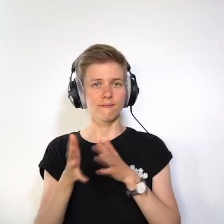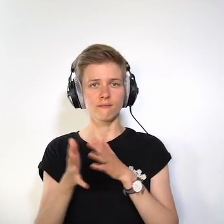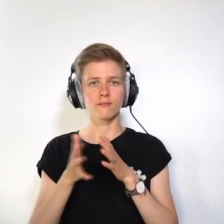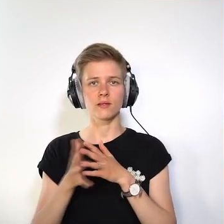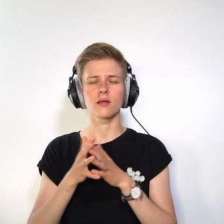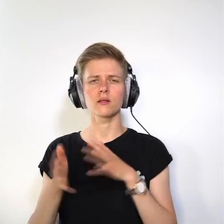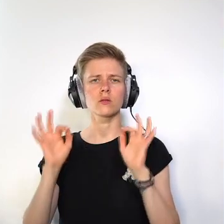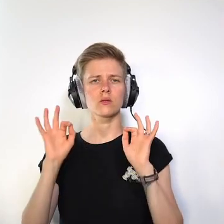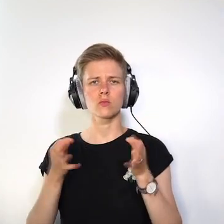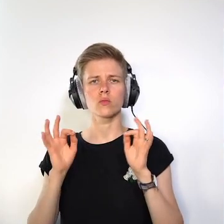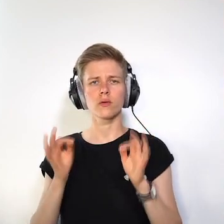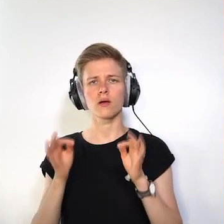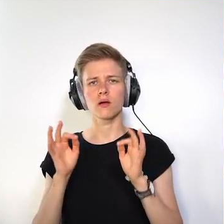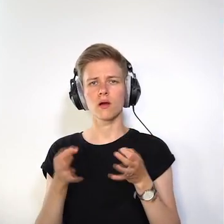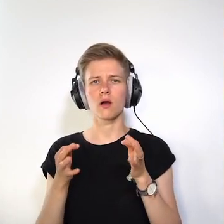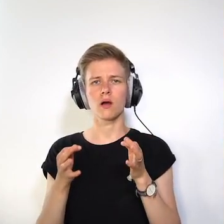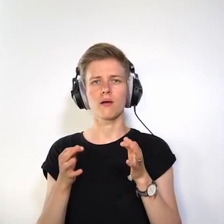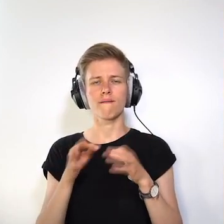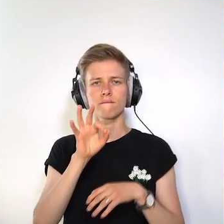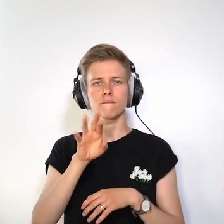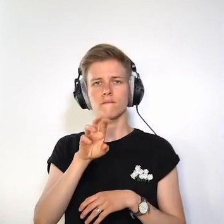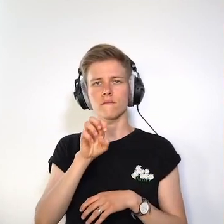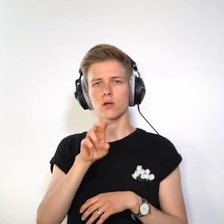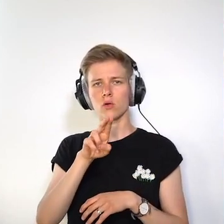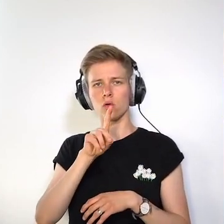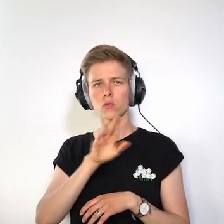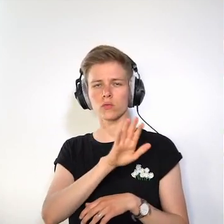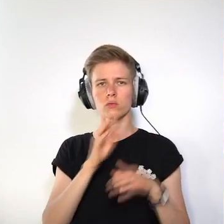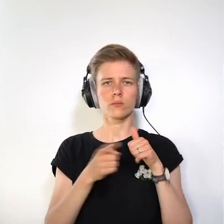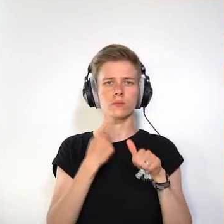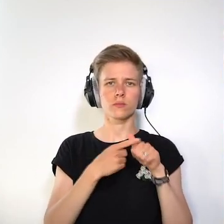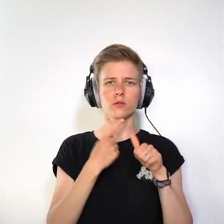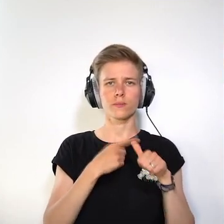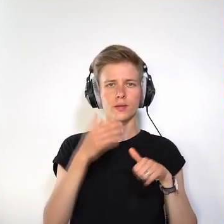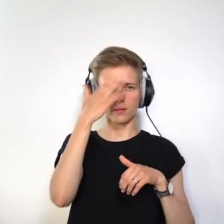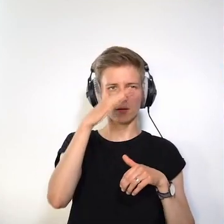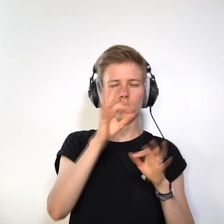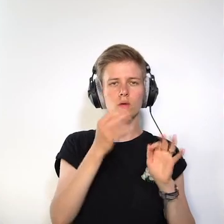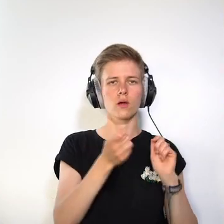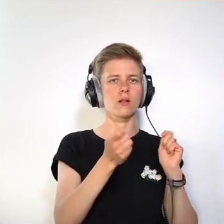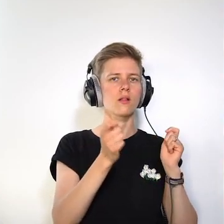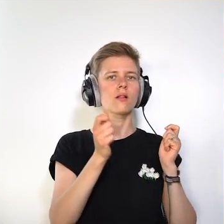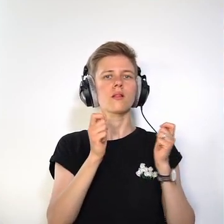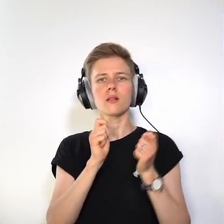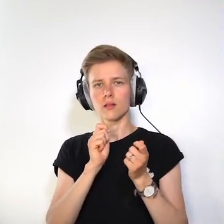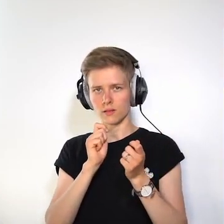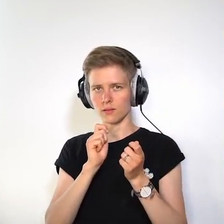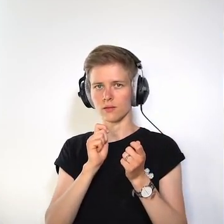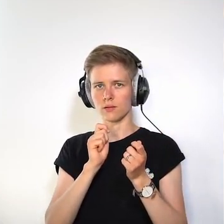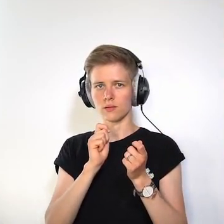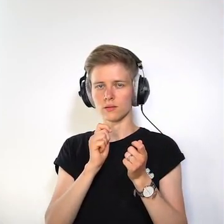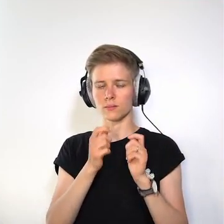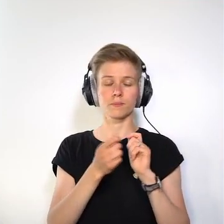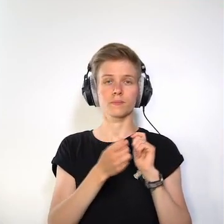millä tavoilla Freudin alkuperäinen teoria muuttui todella